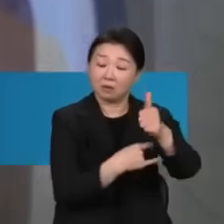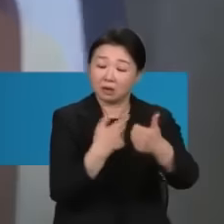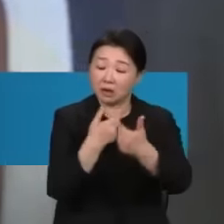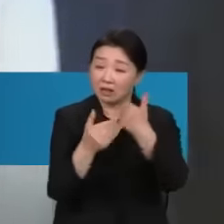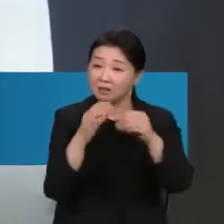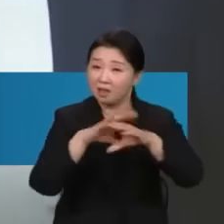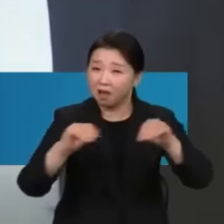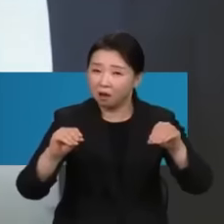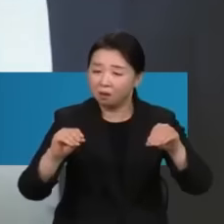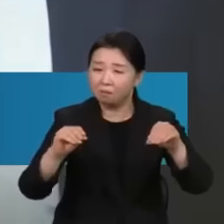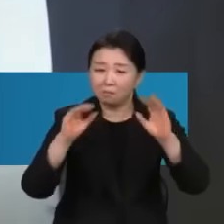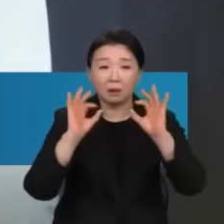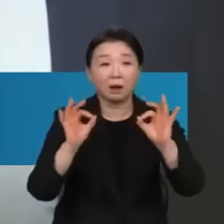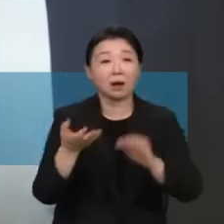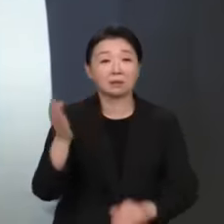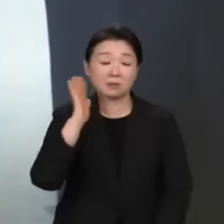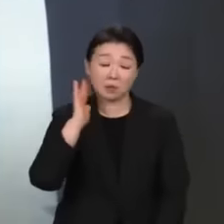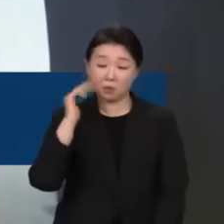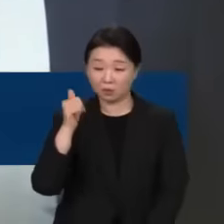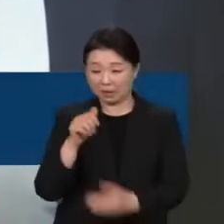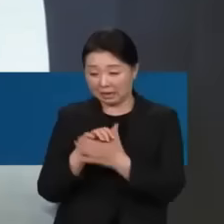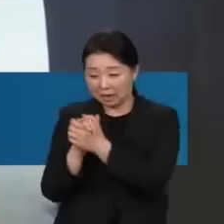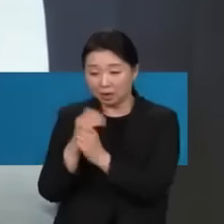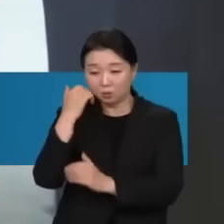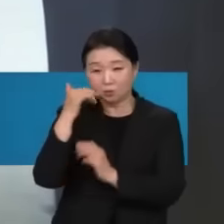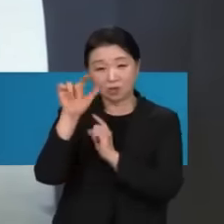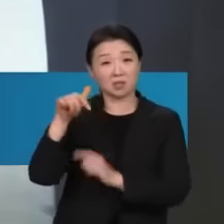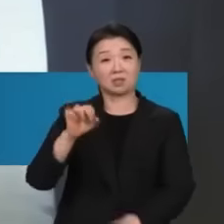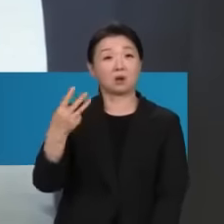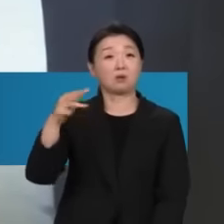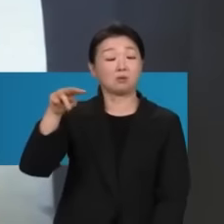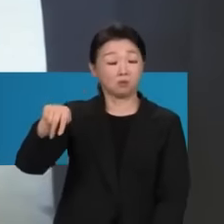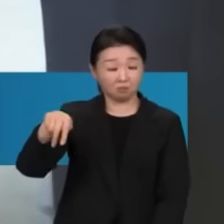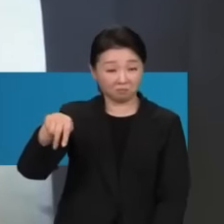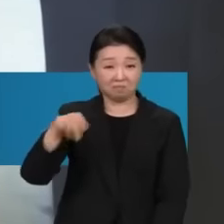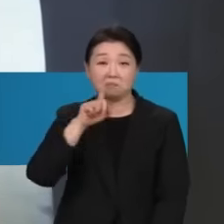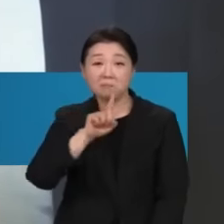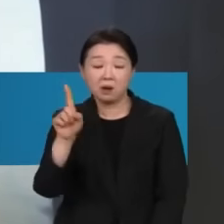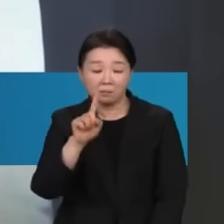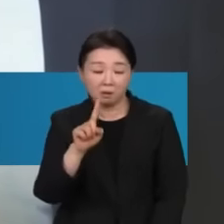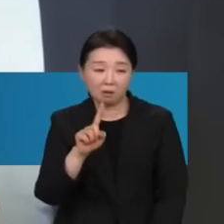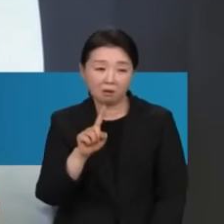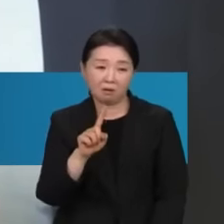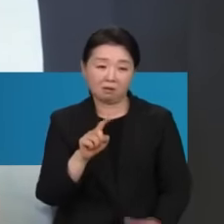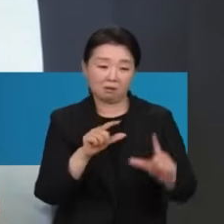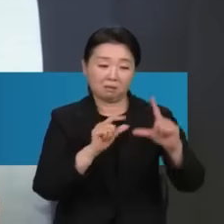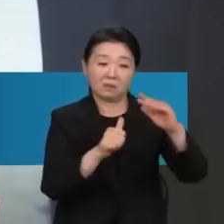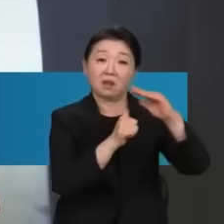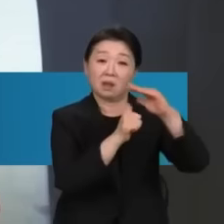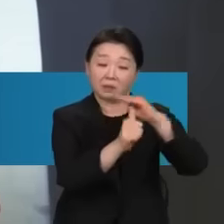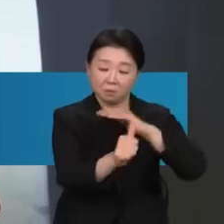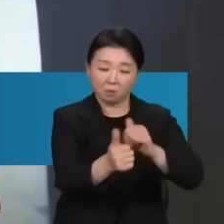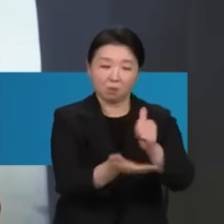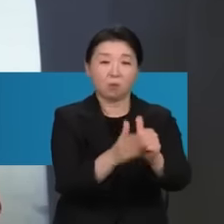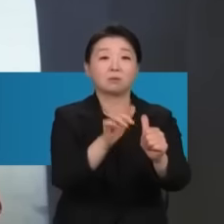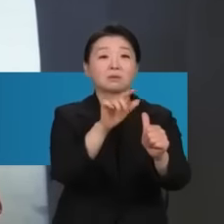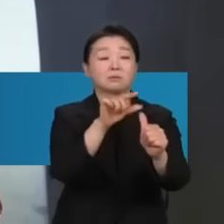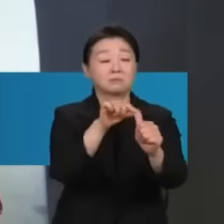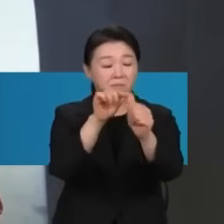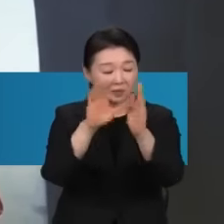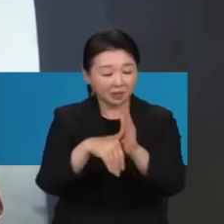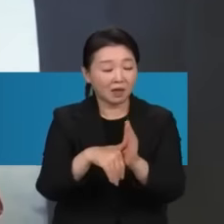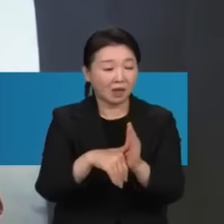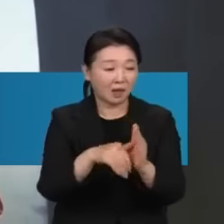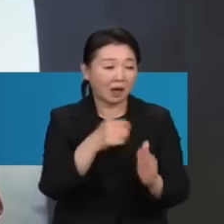해소되나 했는데 대통령과 가까운 이철규 의원이 비례대표 공천을 두고 한동훈 위원장이 월권을 했다고 기자회견까지